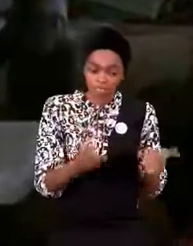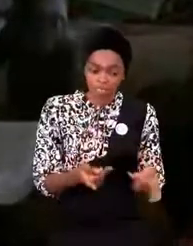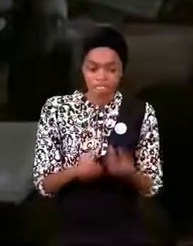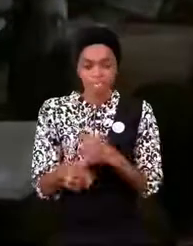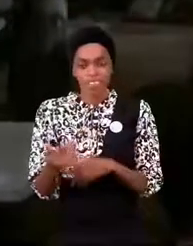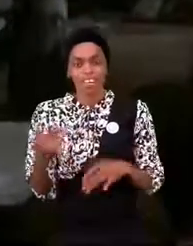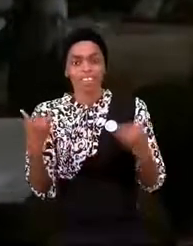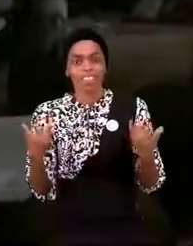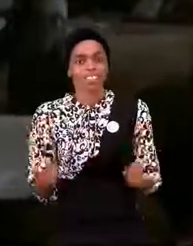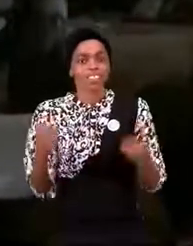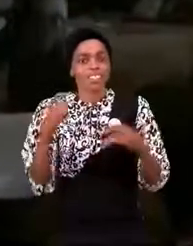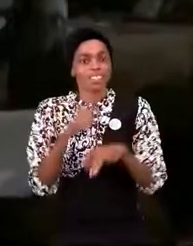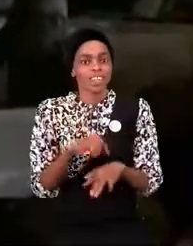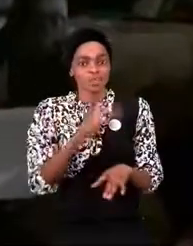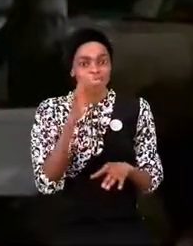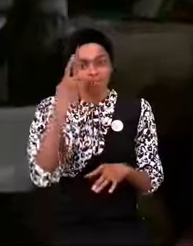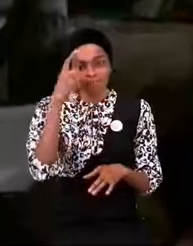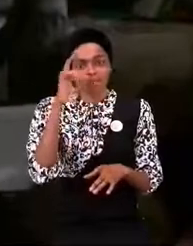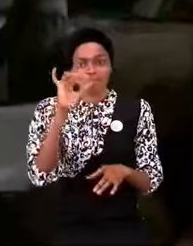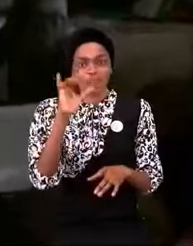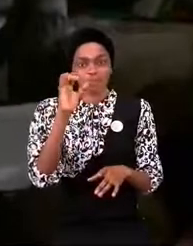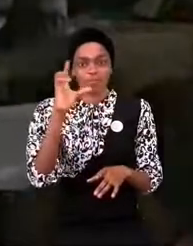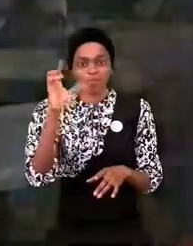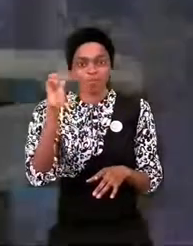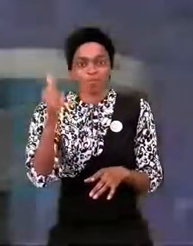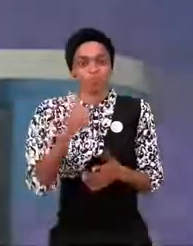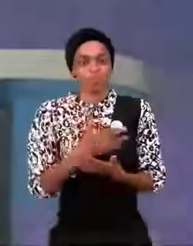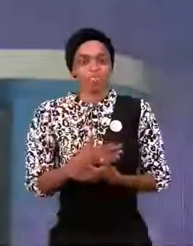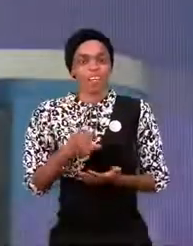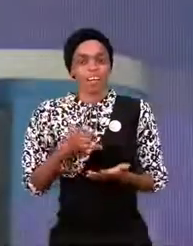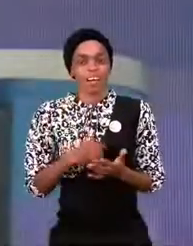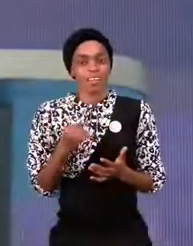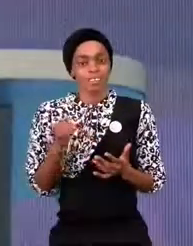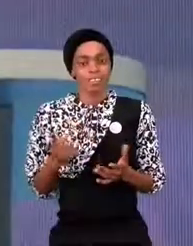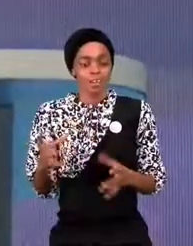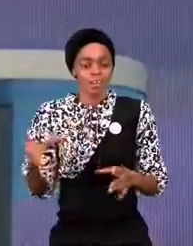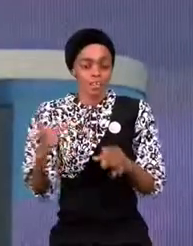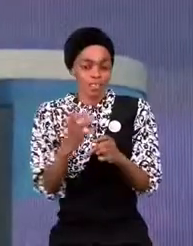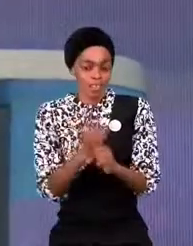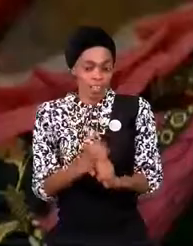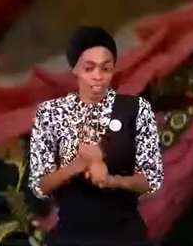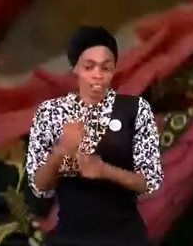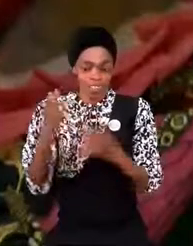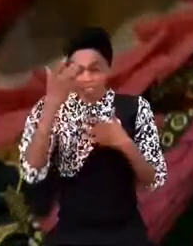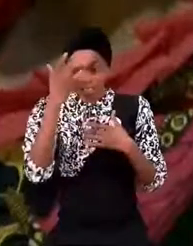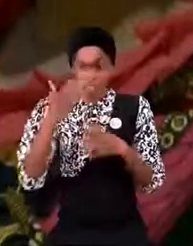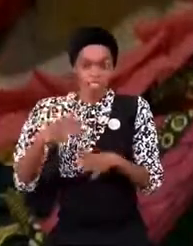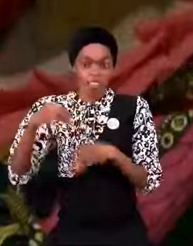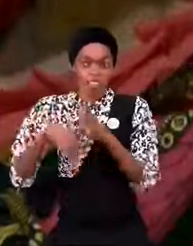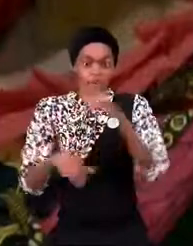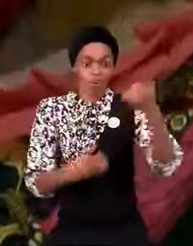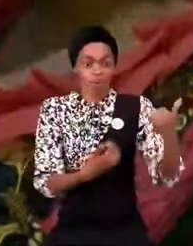temps de Yola ça. Et il a porté les maladies d'autres personnes. Maintenant à Yola, il va porter nos